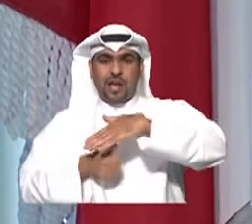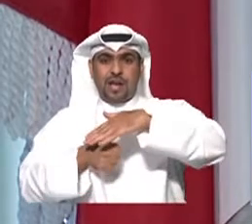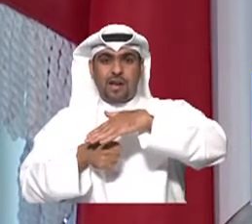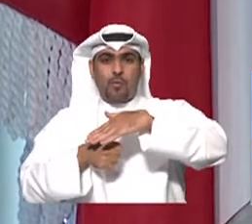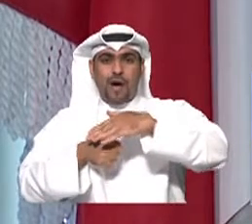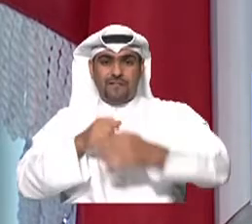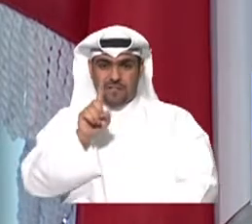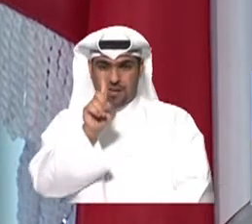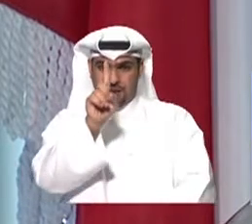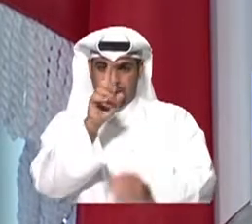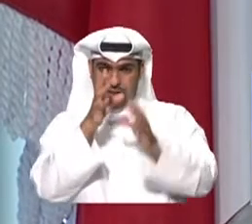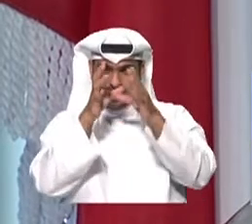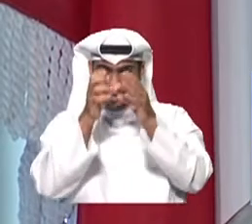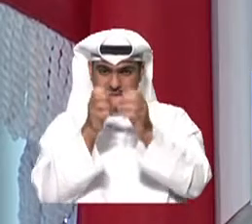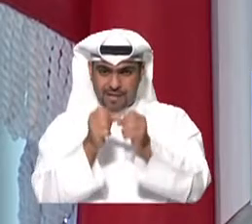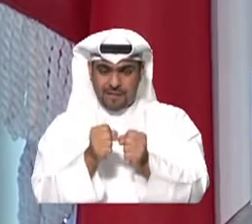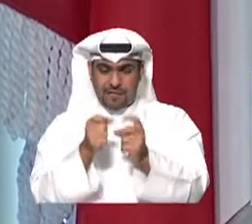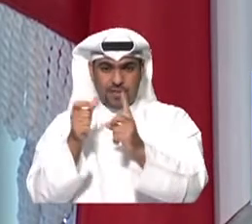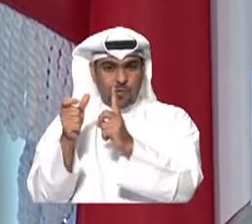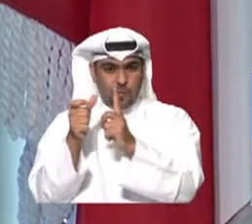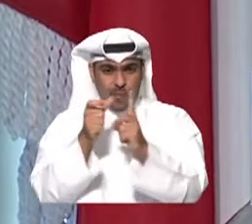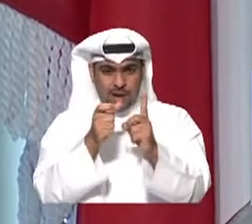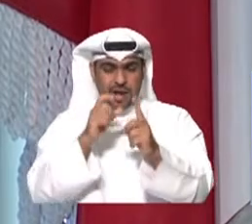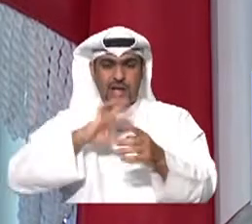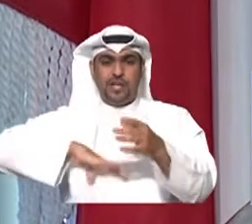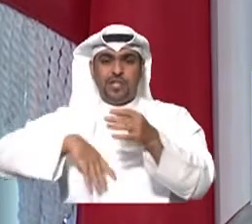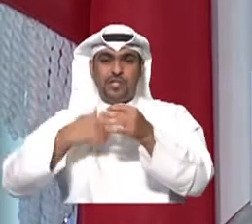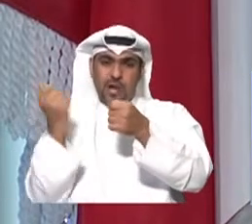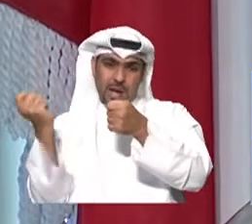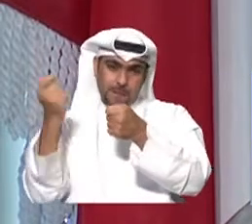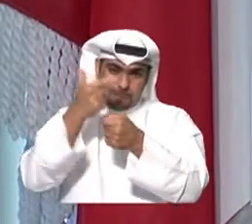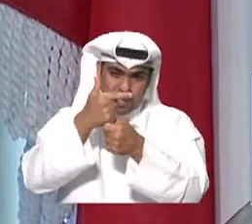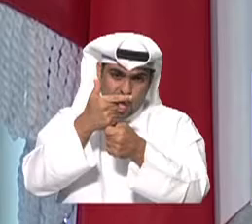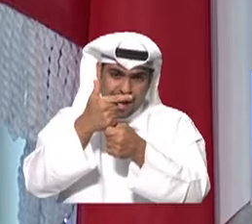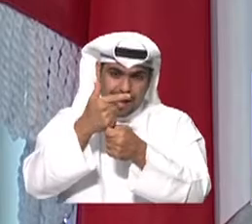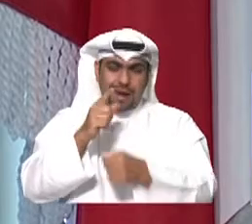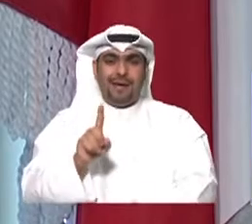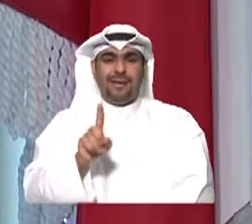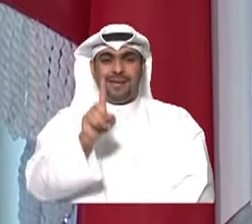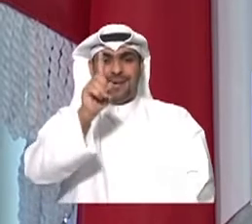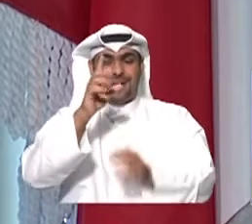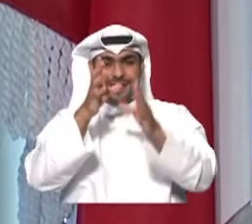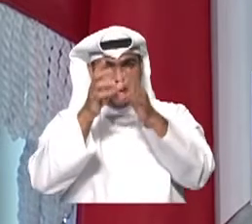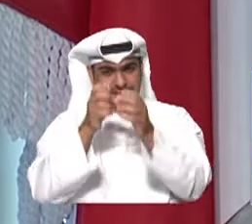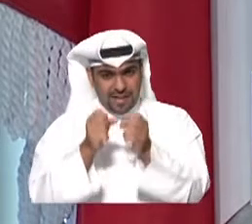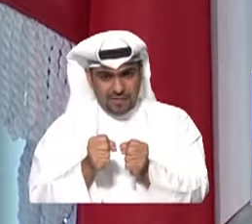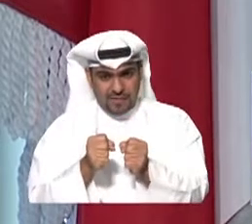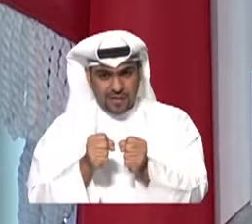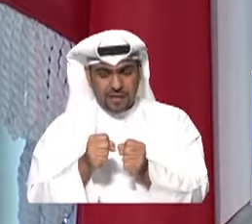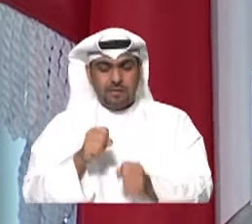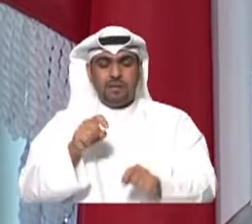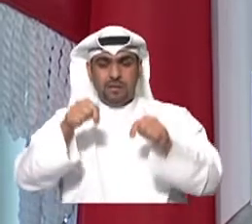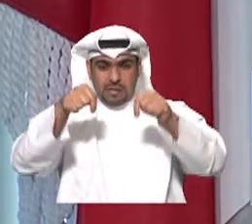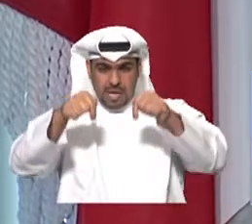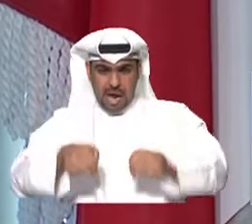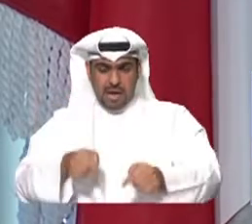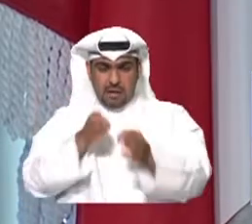الصباح حفظه الله ورعاه وولي عهده الأمين سمو الشيخ مشعل الأحمد الجابر الصباح حفظه الله